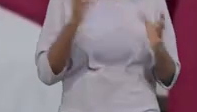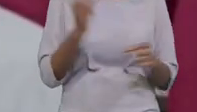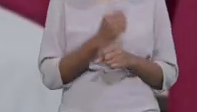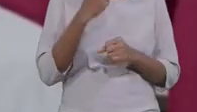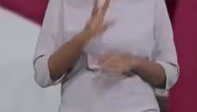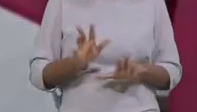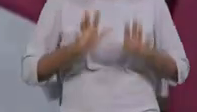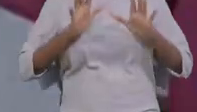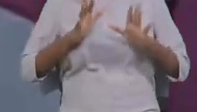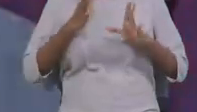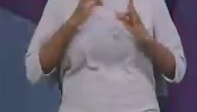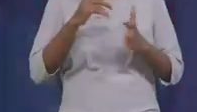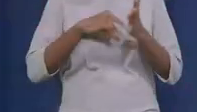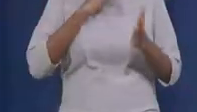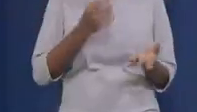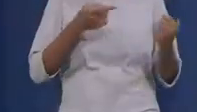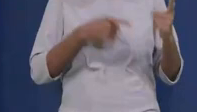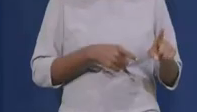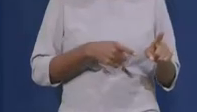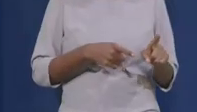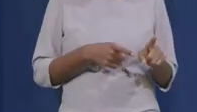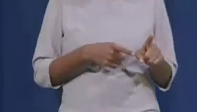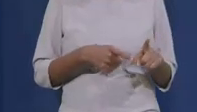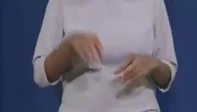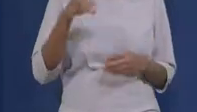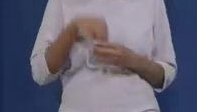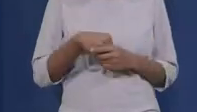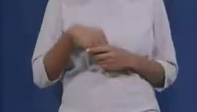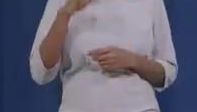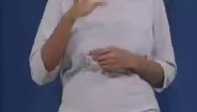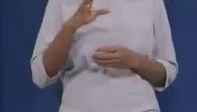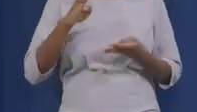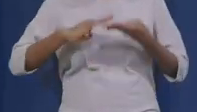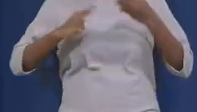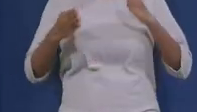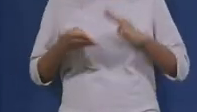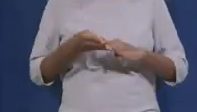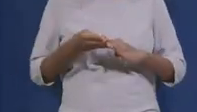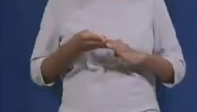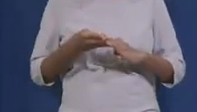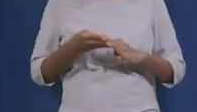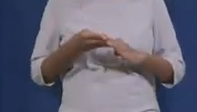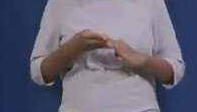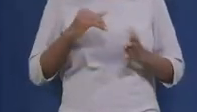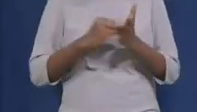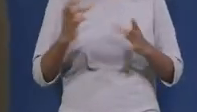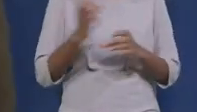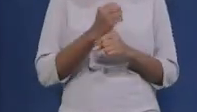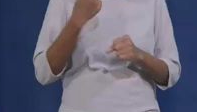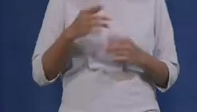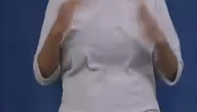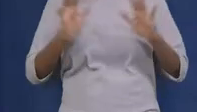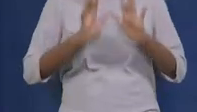Et cela ôte la crainte de ce qui se passe dans ta communauté. Il ôte tout